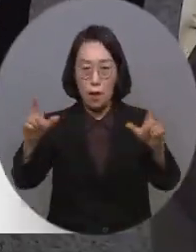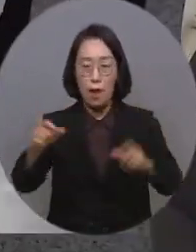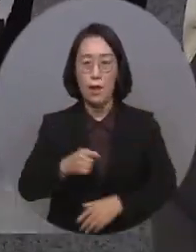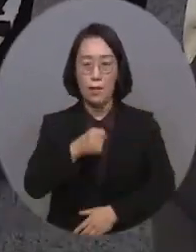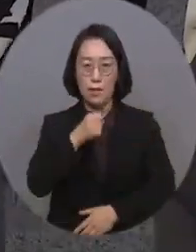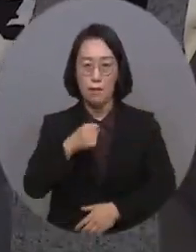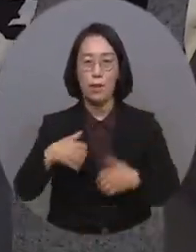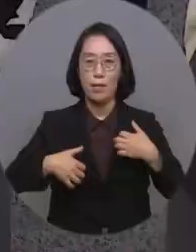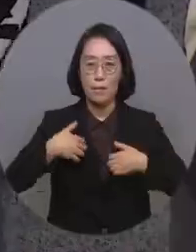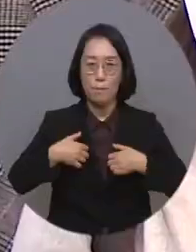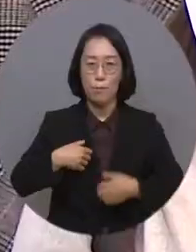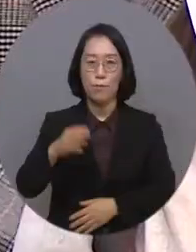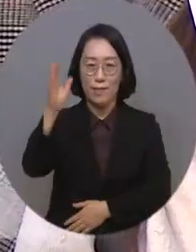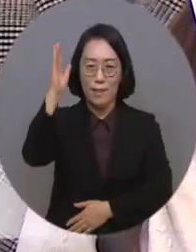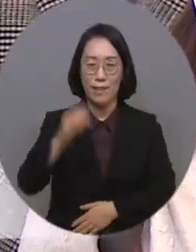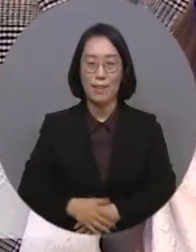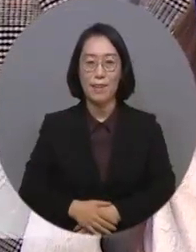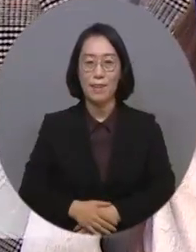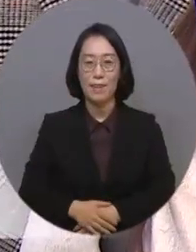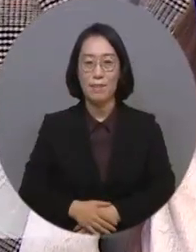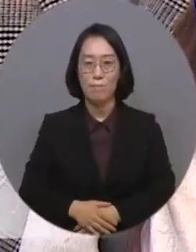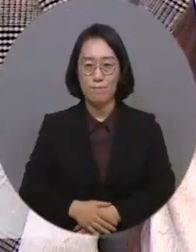기쁨을 함께 했습니다 이날